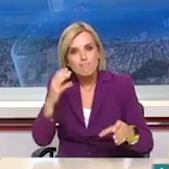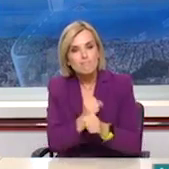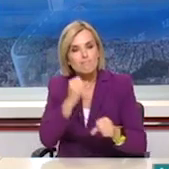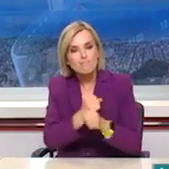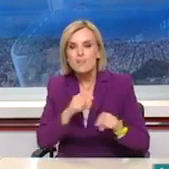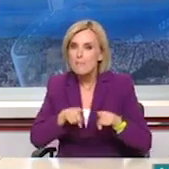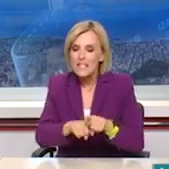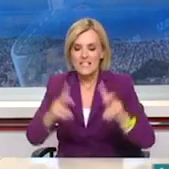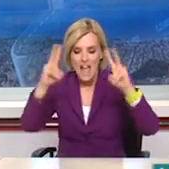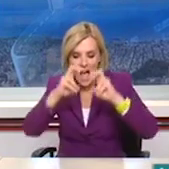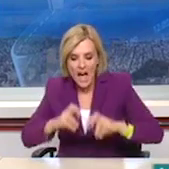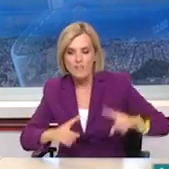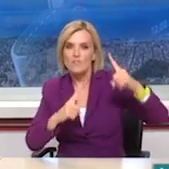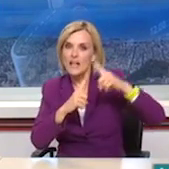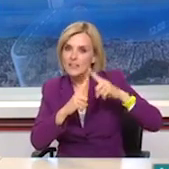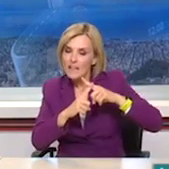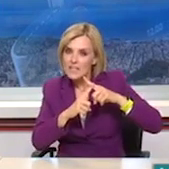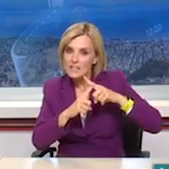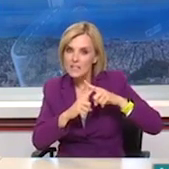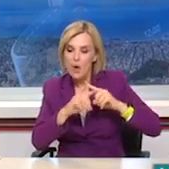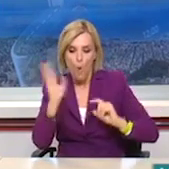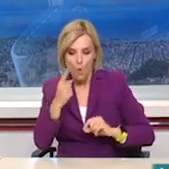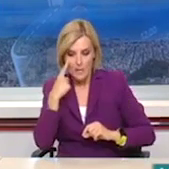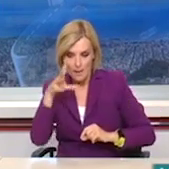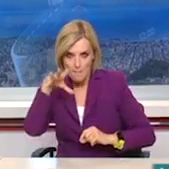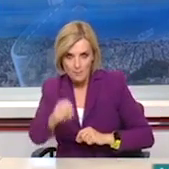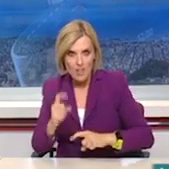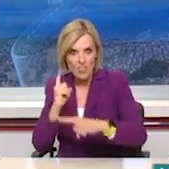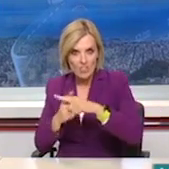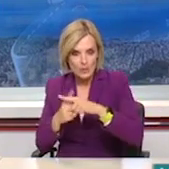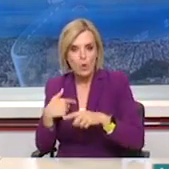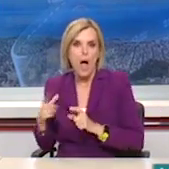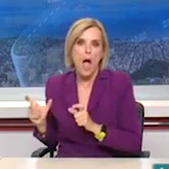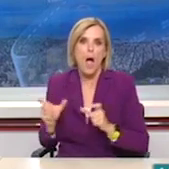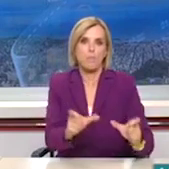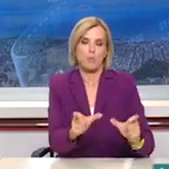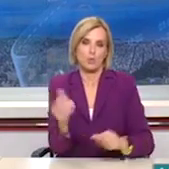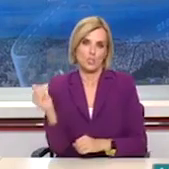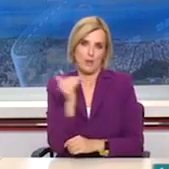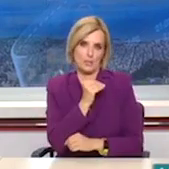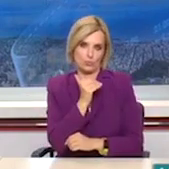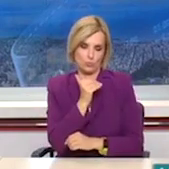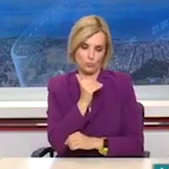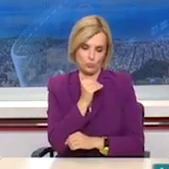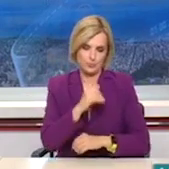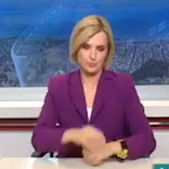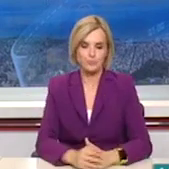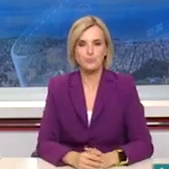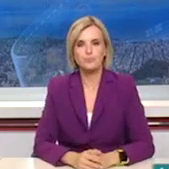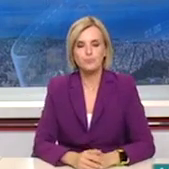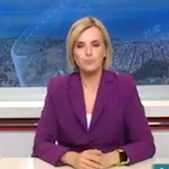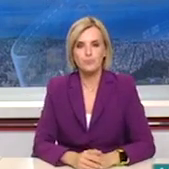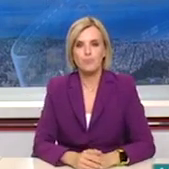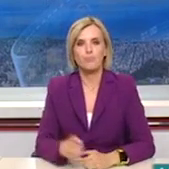της πολιτικής προστασίας και της απομόνωσης των κρουσμάτων ώστε να σταματούν οι κύκλοι μετάδοσης του ιού. Η κυρία Βέργο